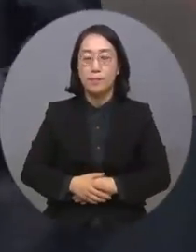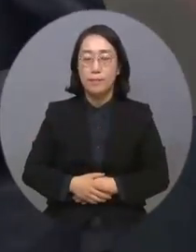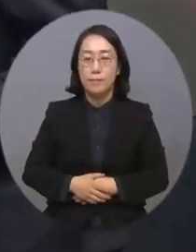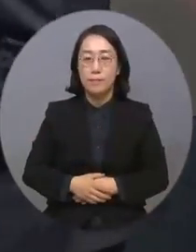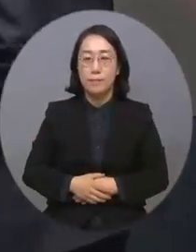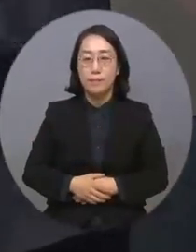정도입니다